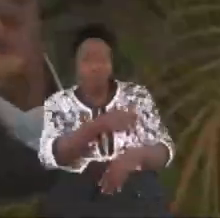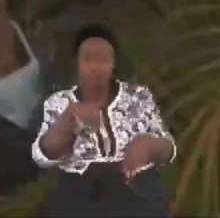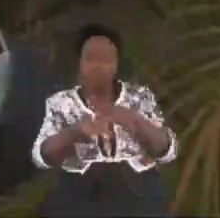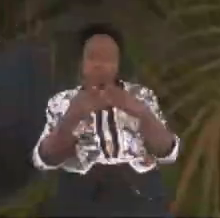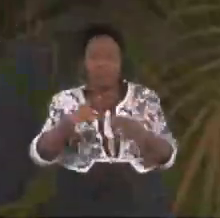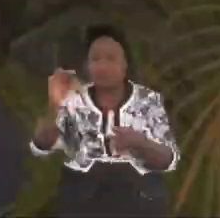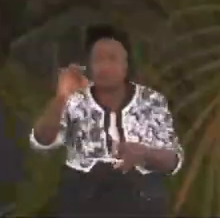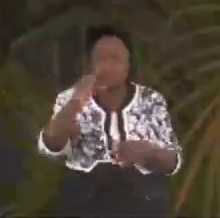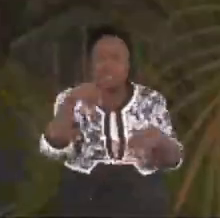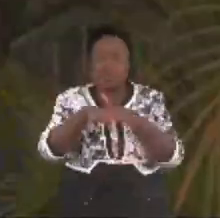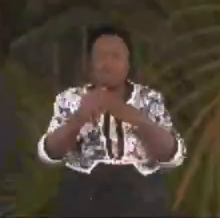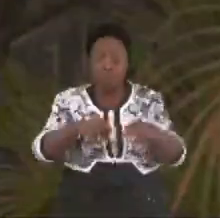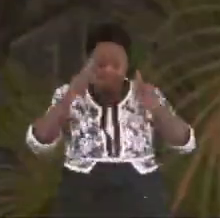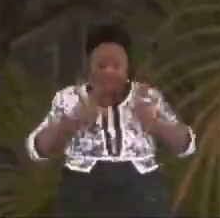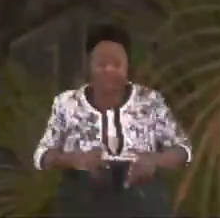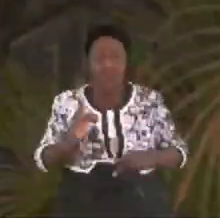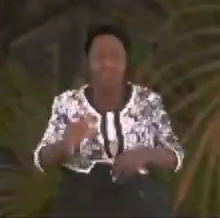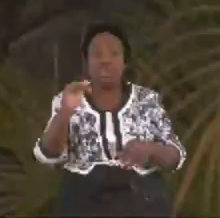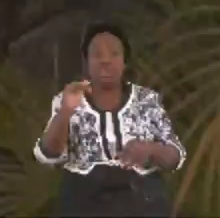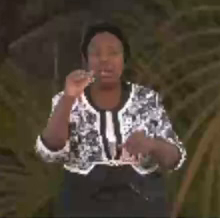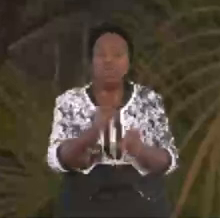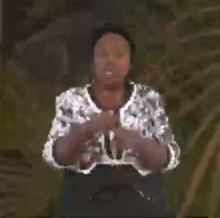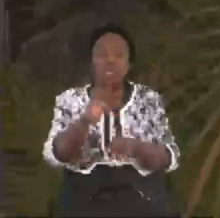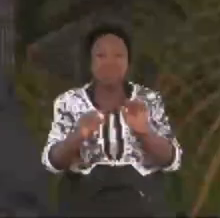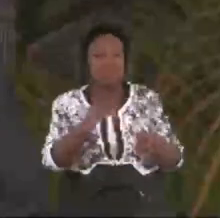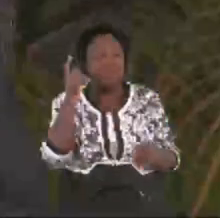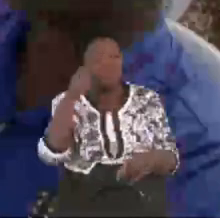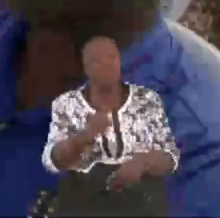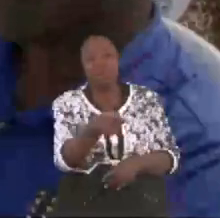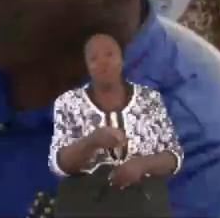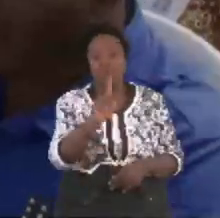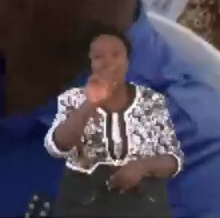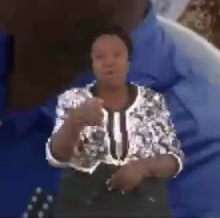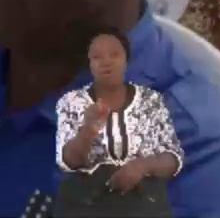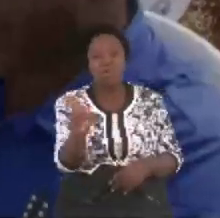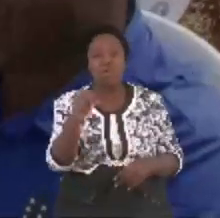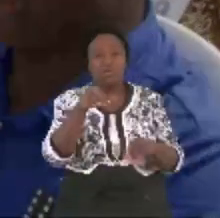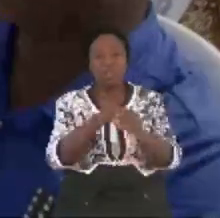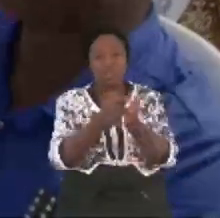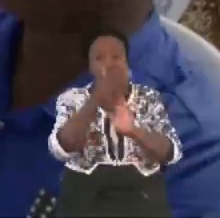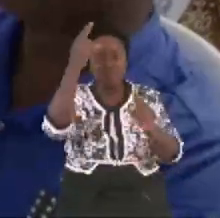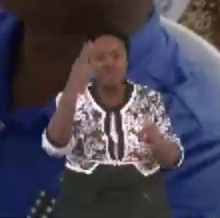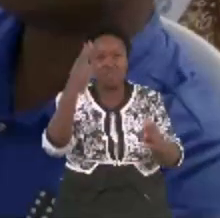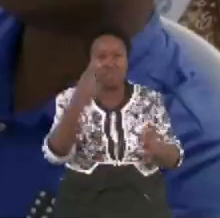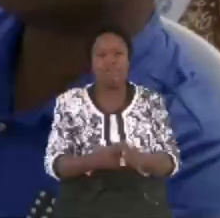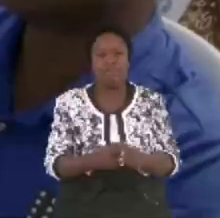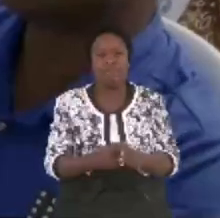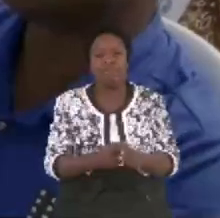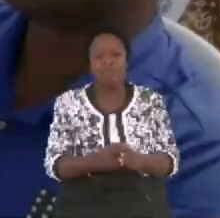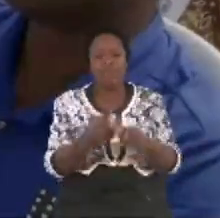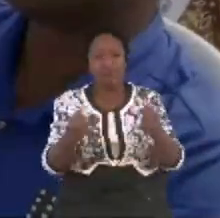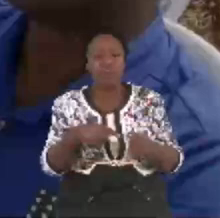dans ton esprit, dans ta personnalité, comme il a fait pour Jean au nom de Jésus.